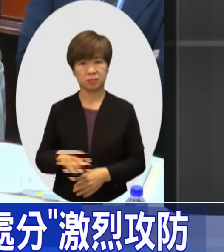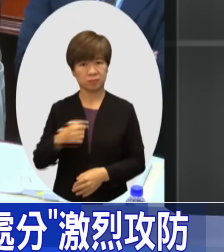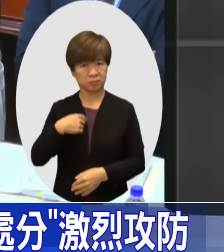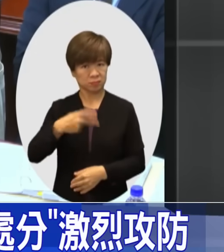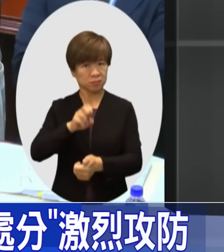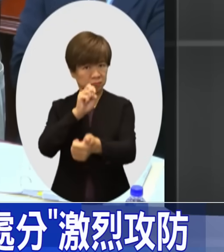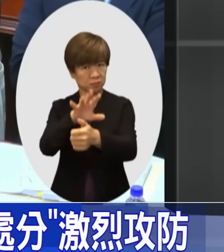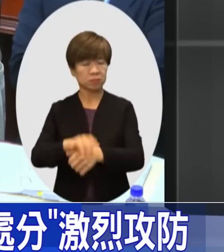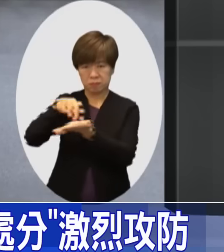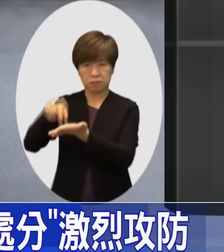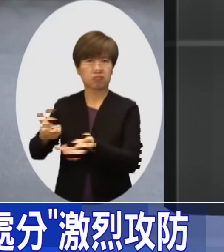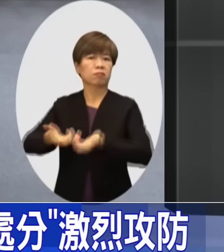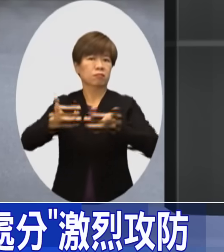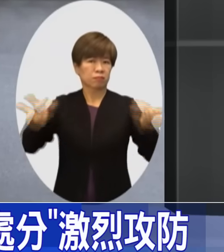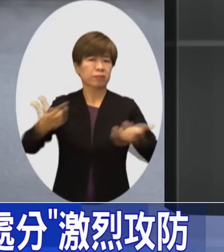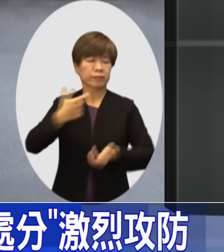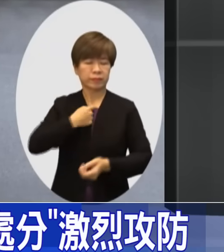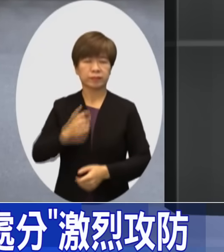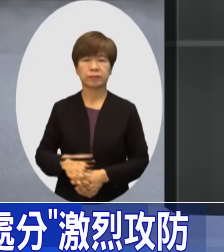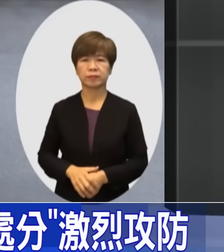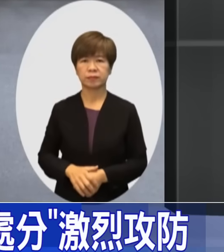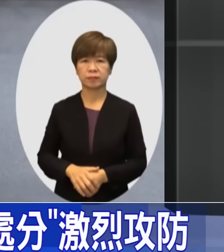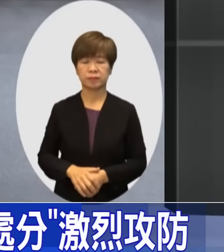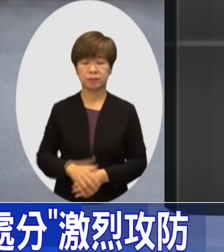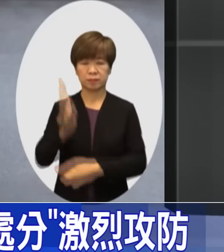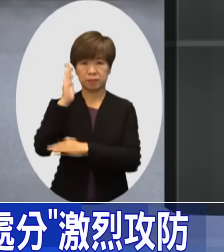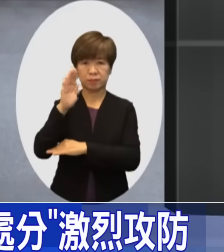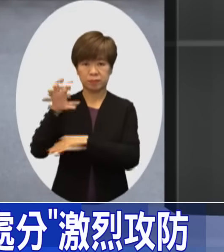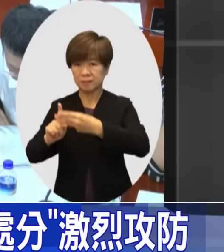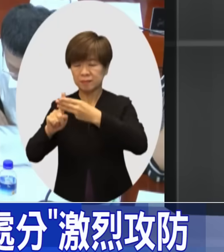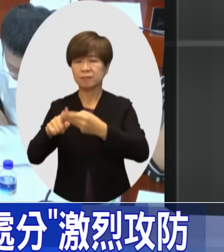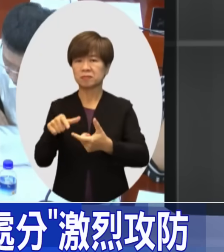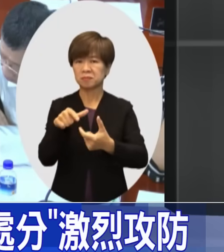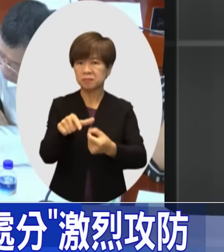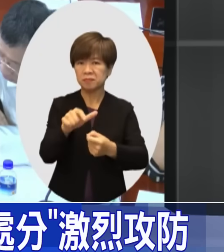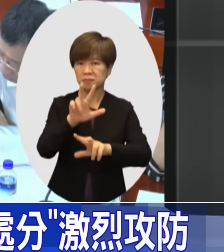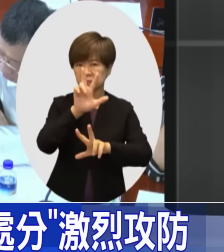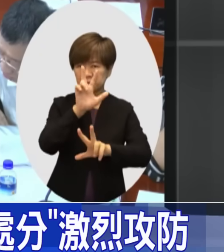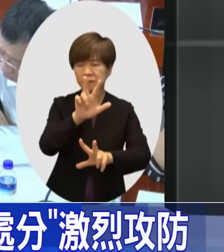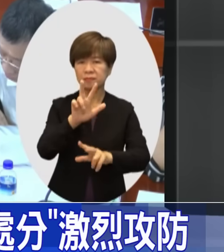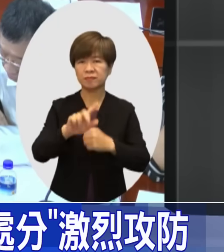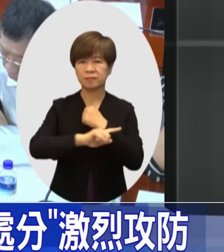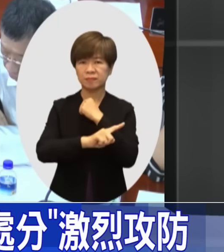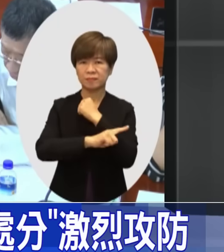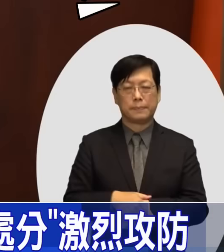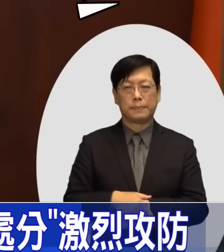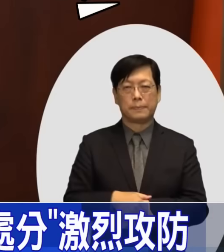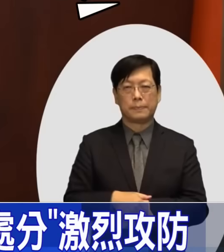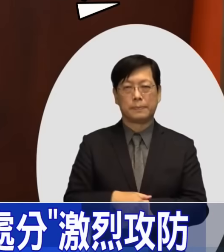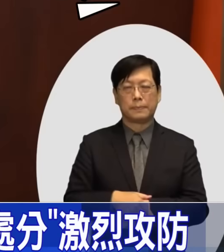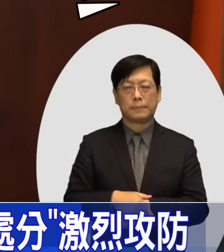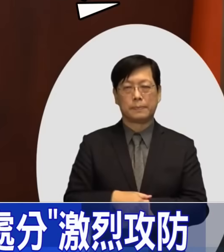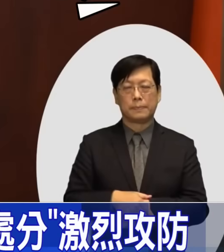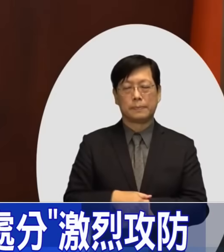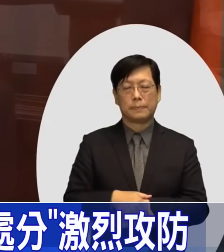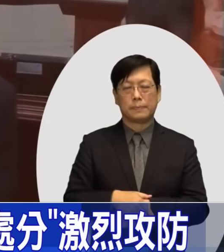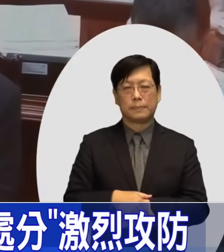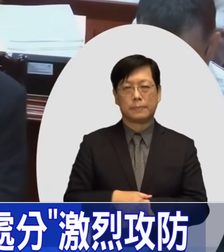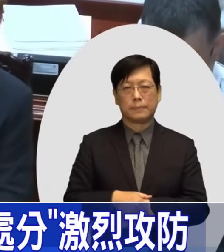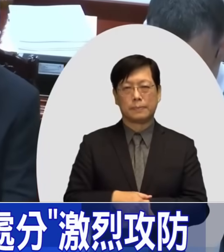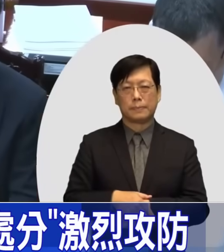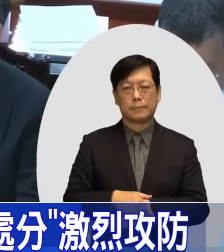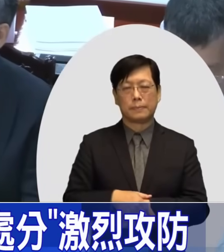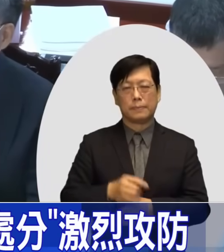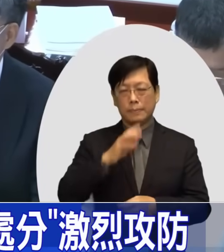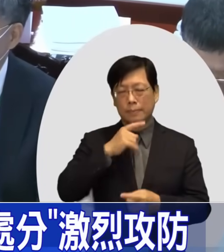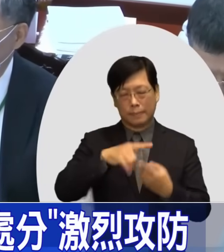交锋，宪法法庭最快将在礼拜五裁定是否核发暂时处分。 不好意思，审判长， 对不起，